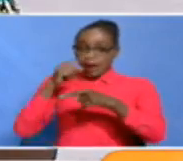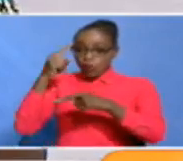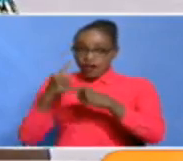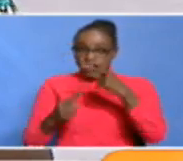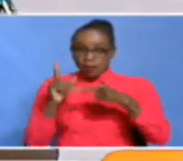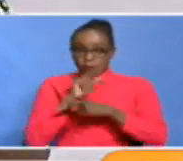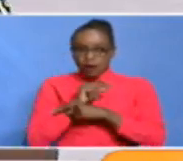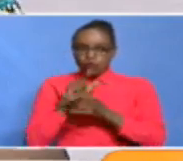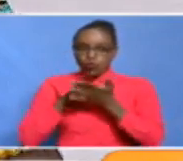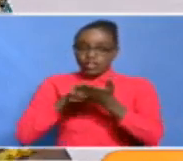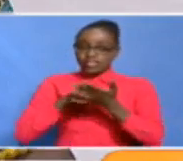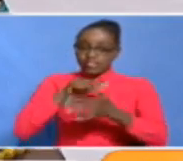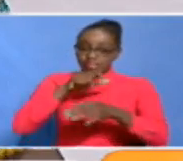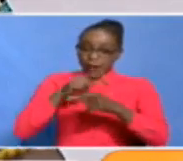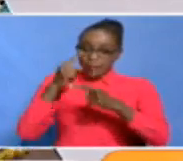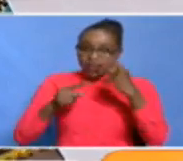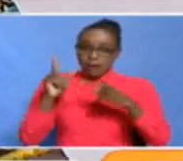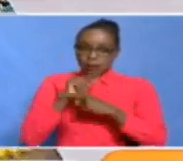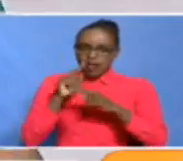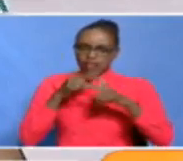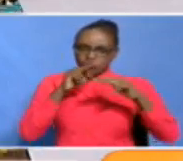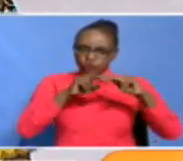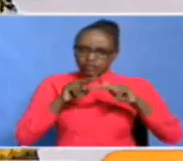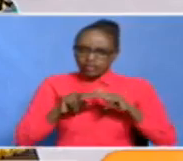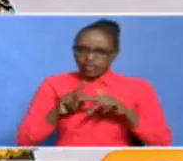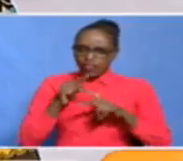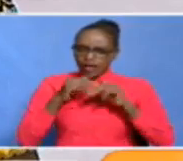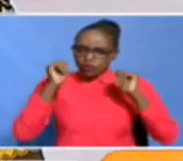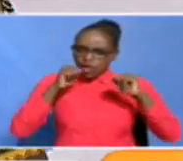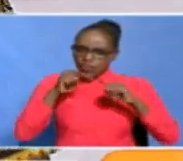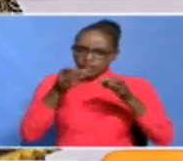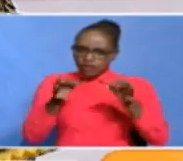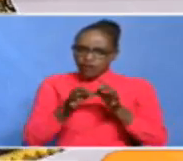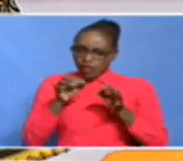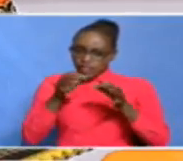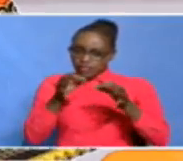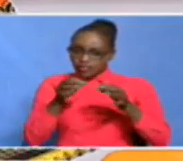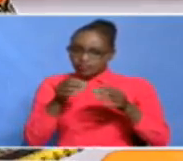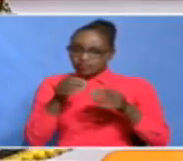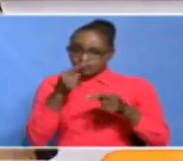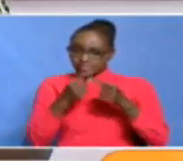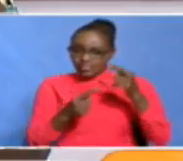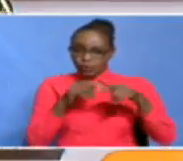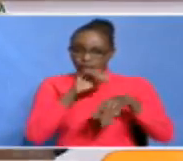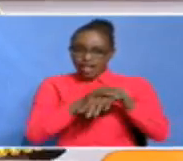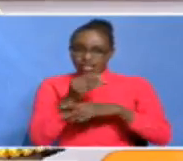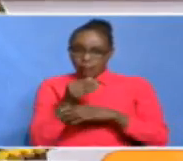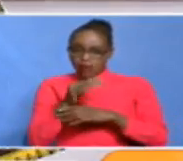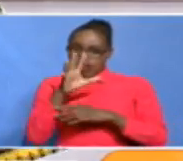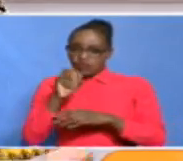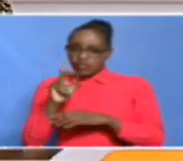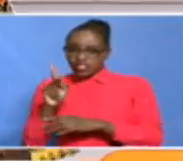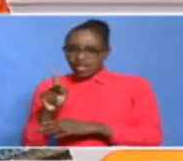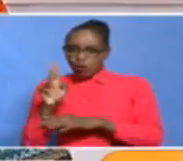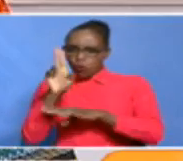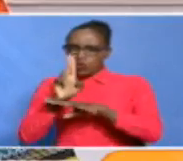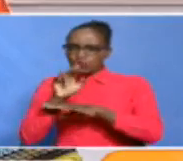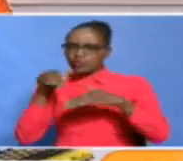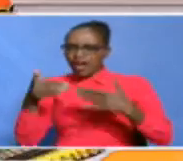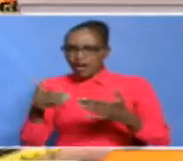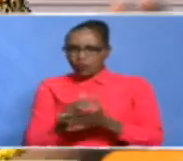ndio tunasisitiza mwaka ukiisha tuketi tufikirie kama hii familia yetu mwaka huu tuliingiza pesa ngapi. Tulipata 1,050 tu.